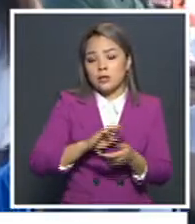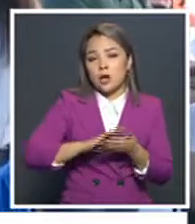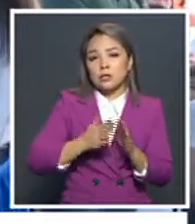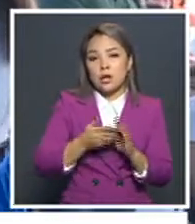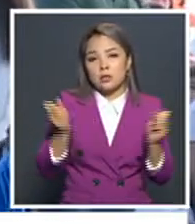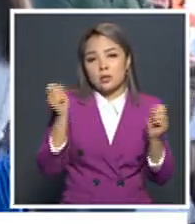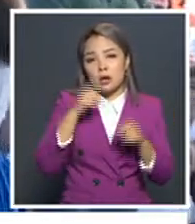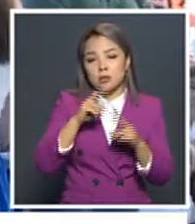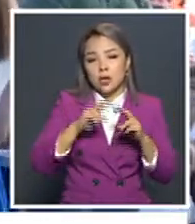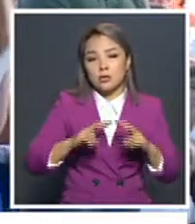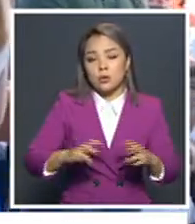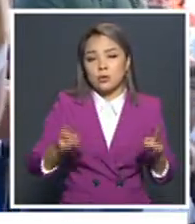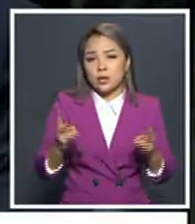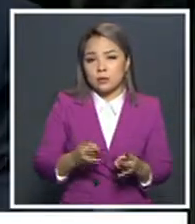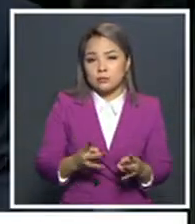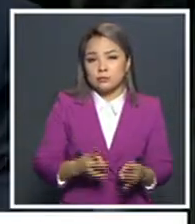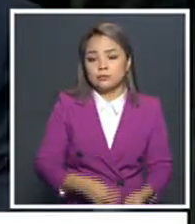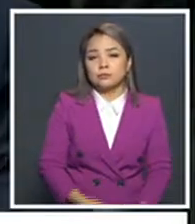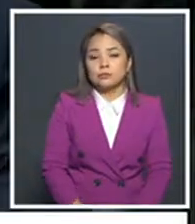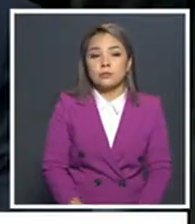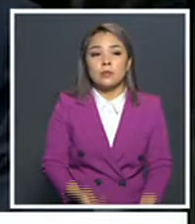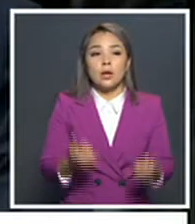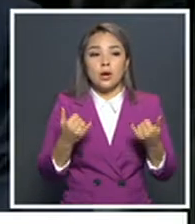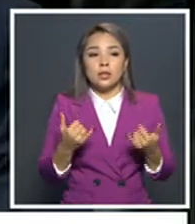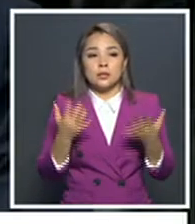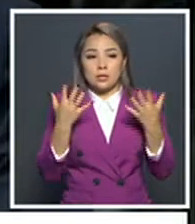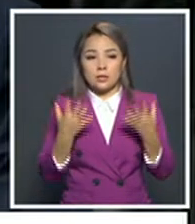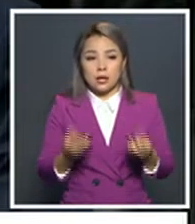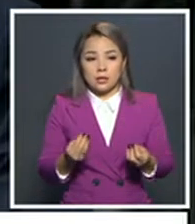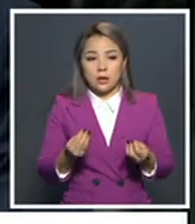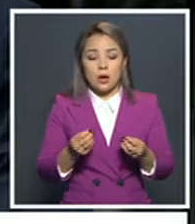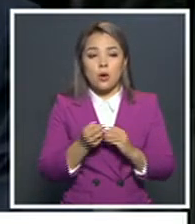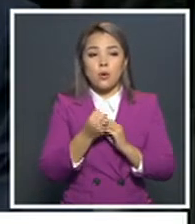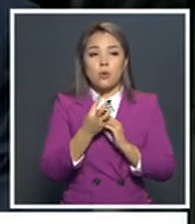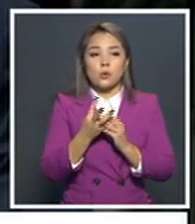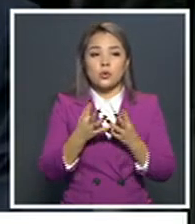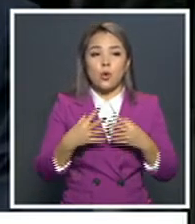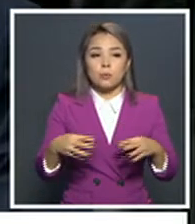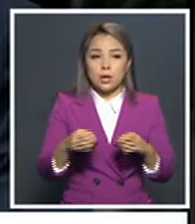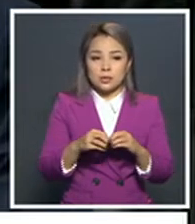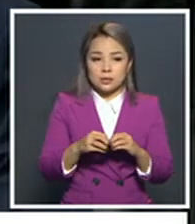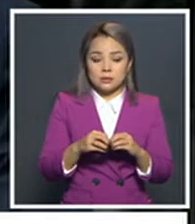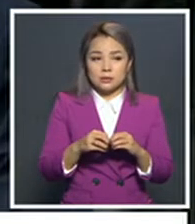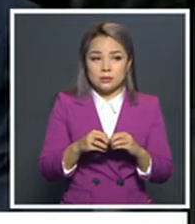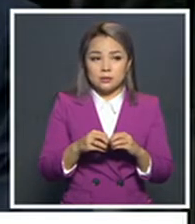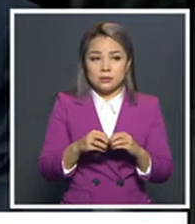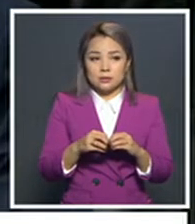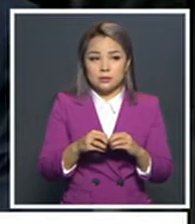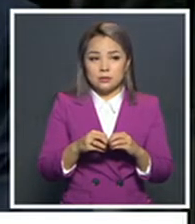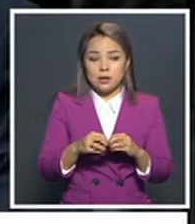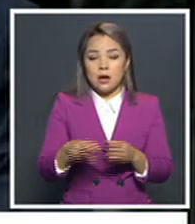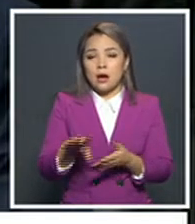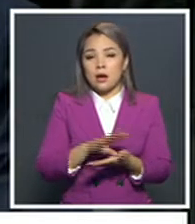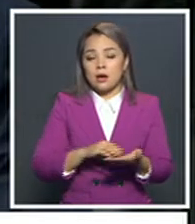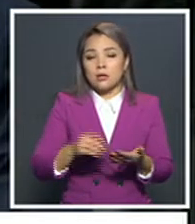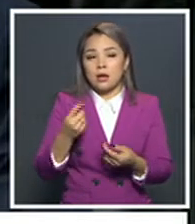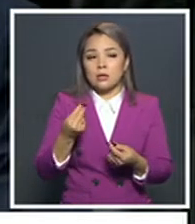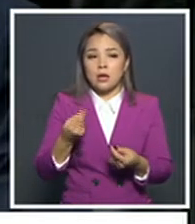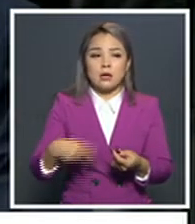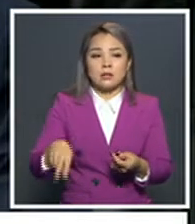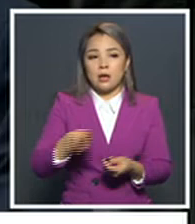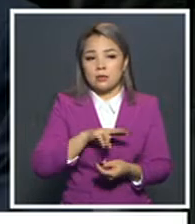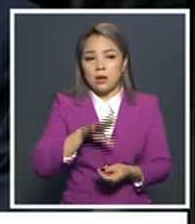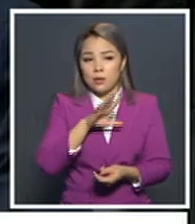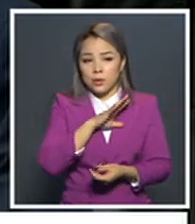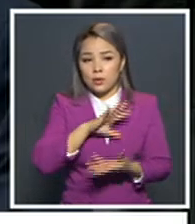тексерілуде. Қазіргі таңда бізге 13 отбасы қайтарды.